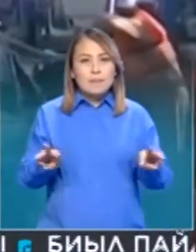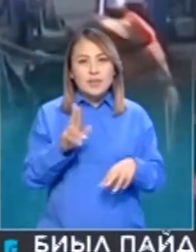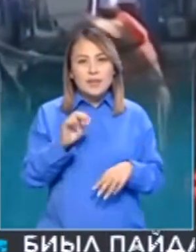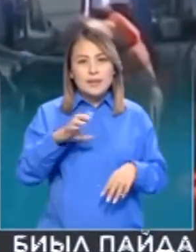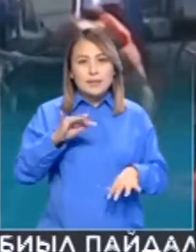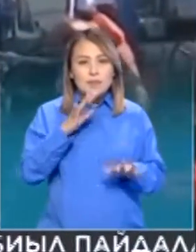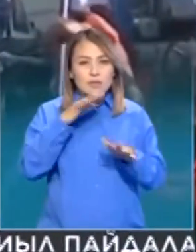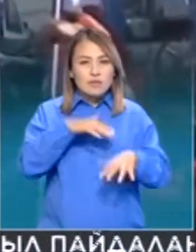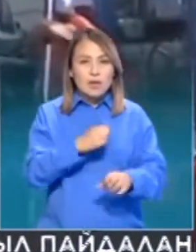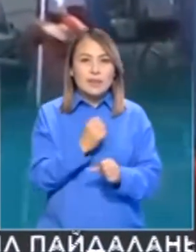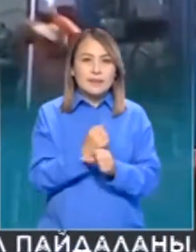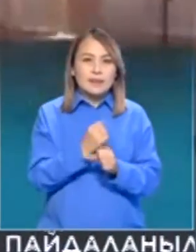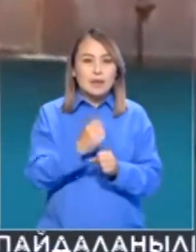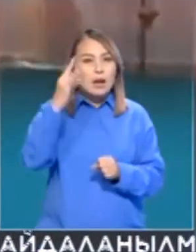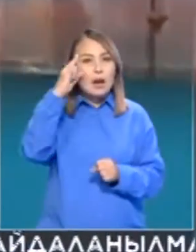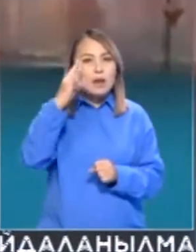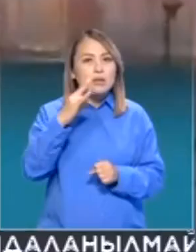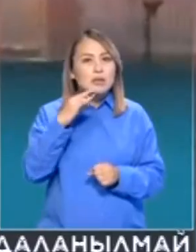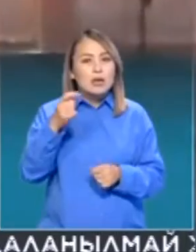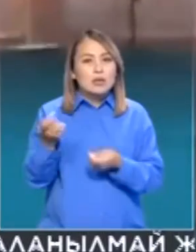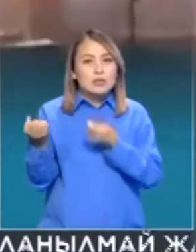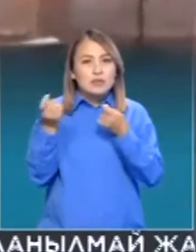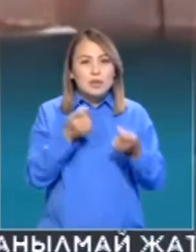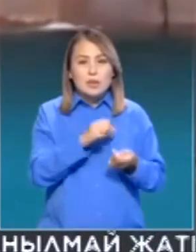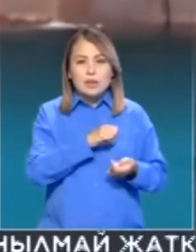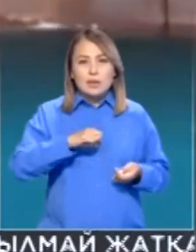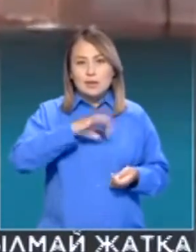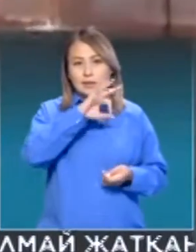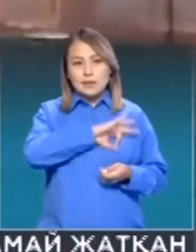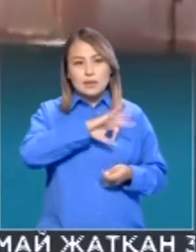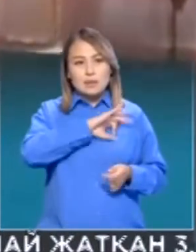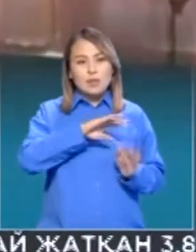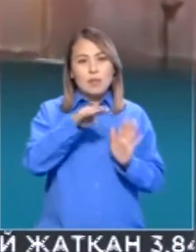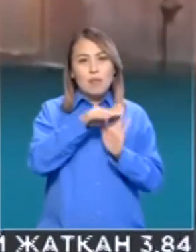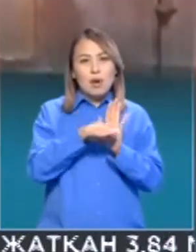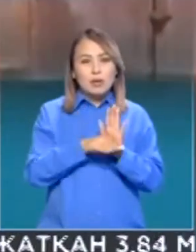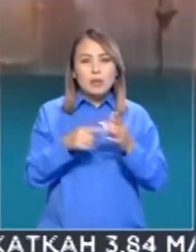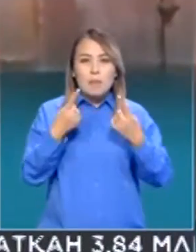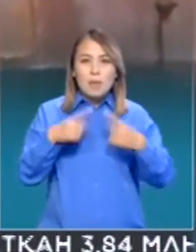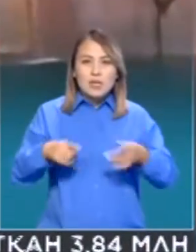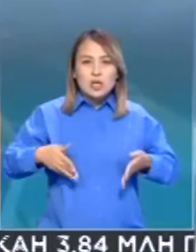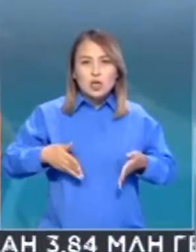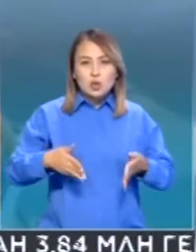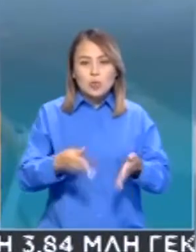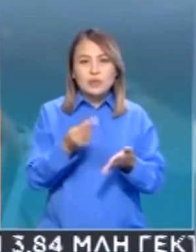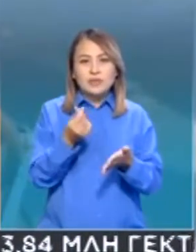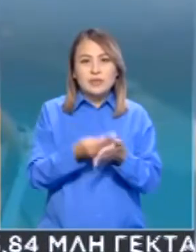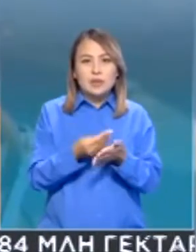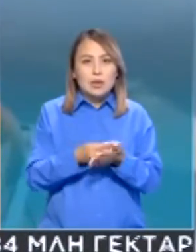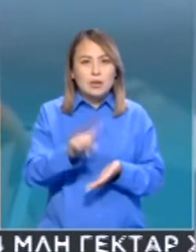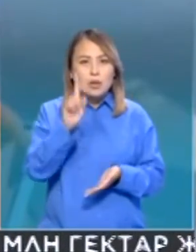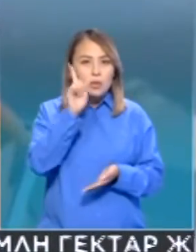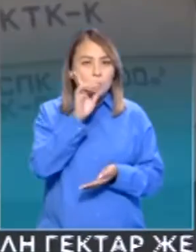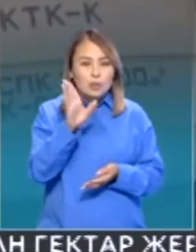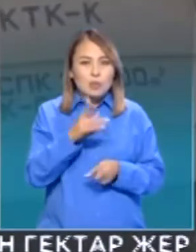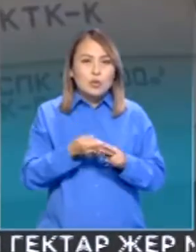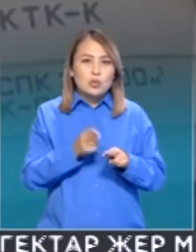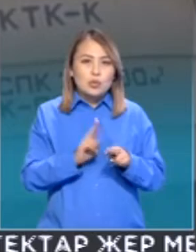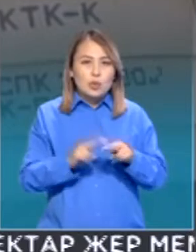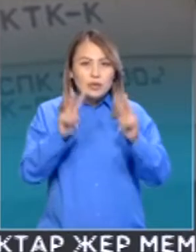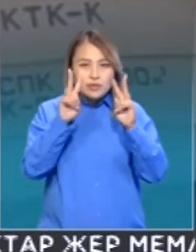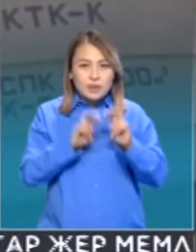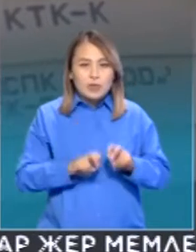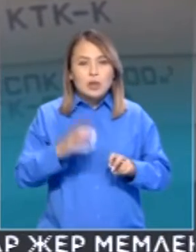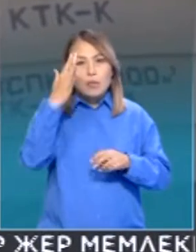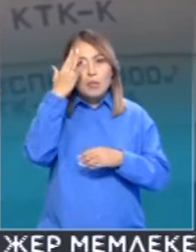құбыр консорциумын қазақстандық мұнай тасымалдаудың ең тиімді бағыт екенін айтты. Басқа жолдар қаражат жағынан тиімсіз. Дегенмен сарапшылар